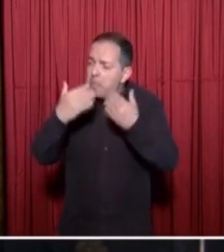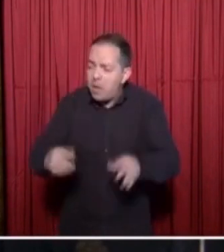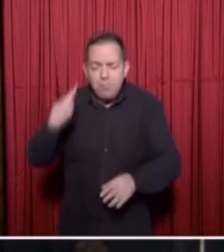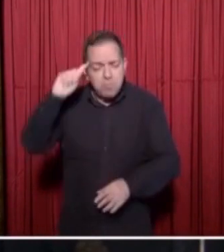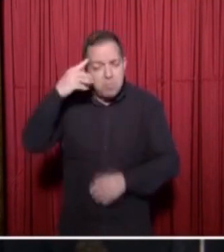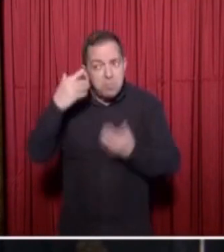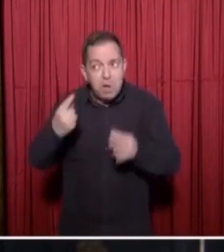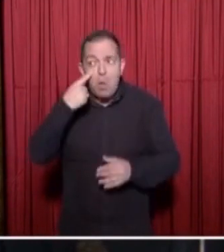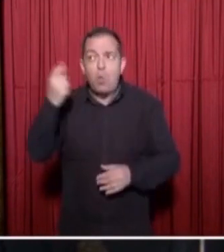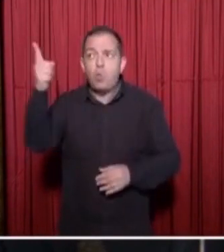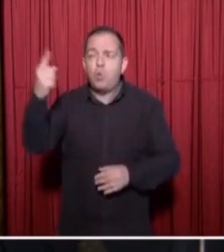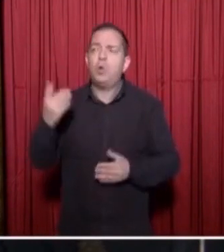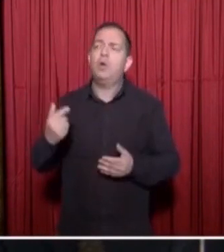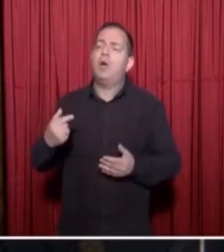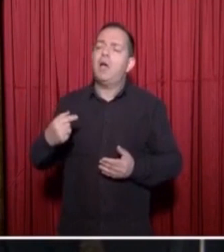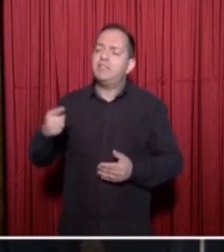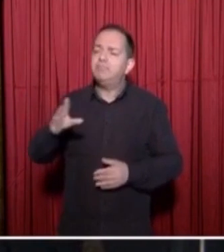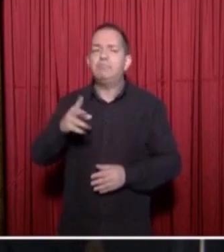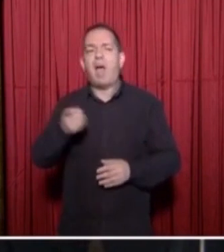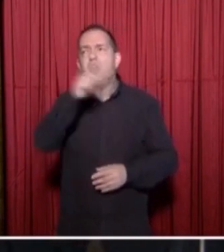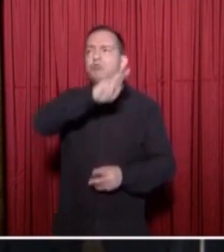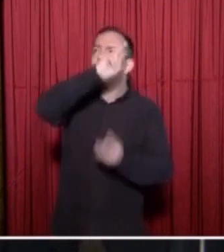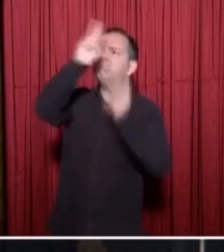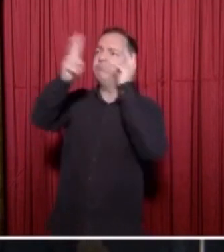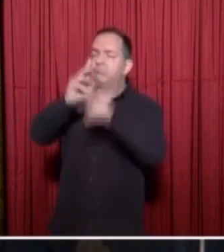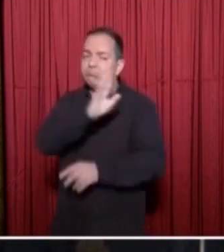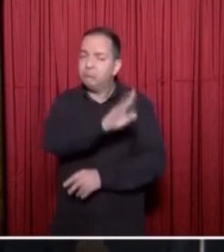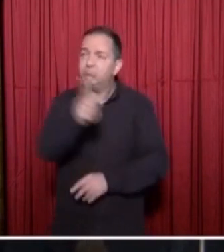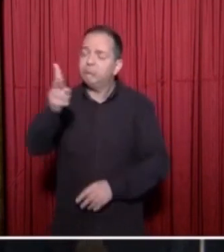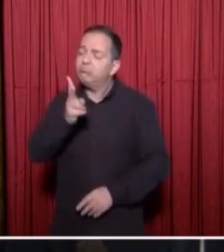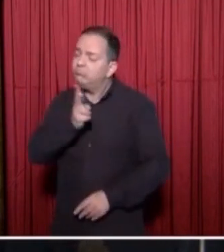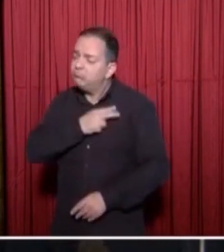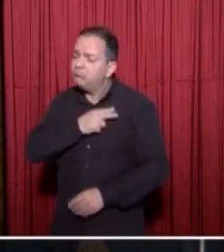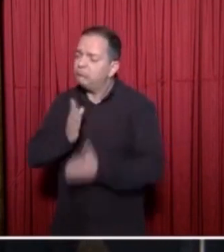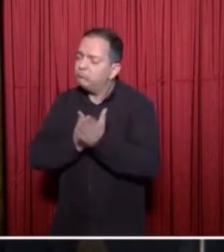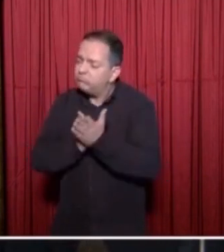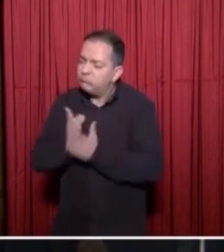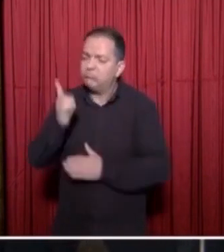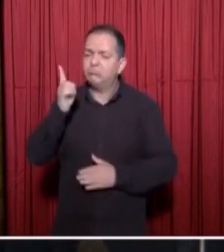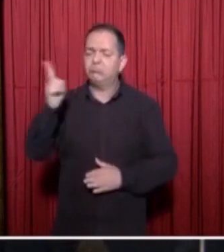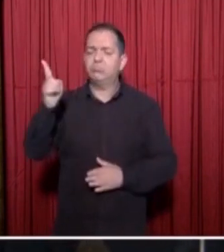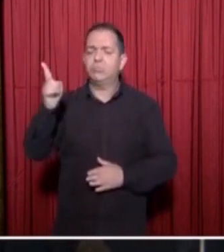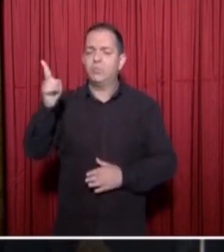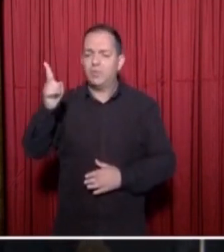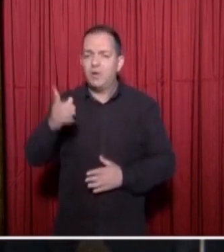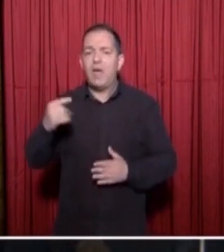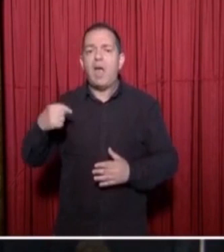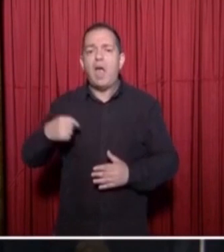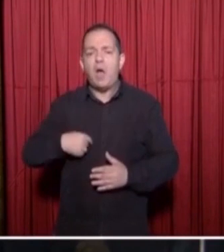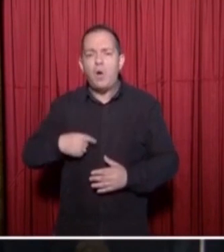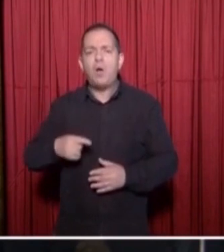πονηρόν ενώπιόν σου επίησα, όπως αν δικαιωθείς εν τις λόγεις σου και νικήσεις εν το κρίνες θέσε. Ιδού